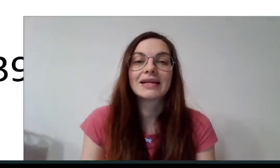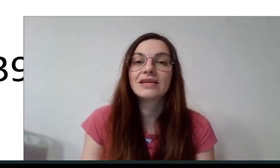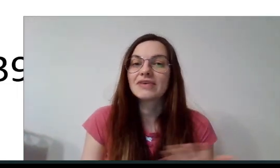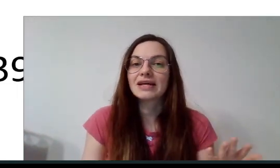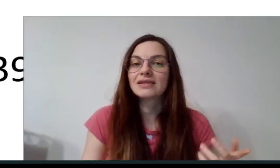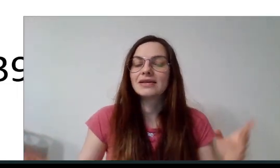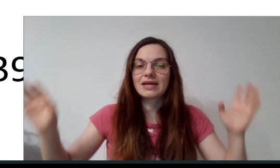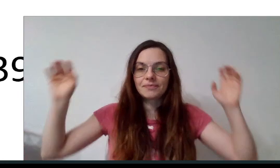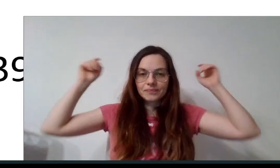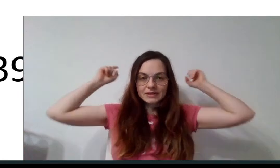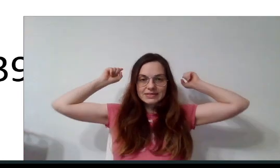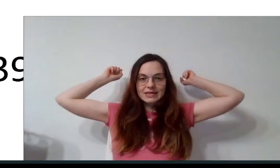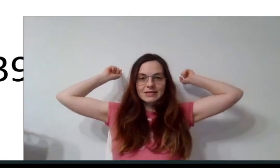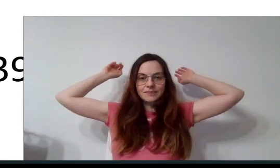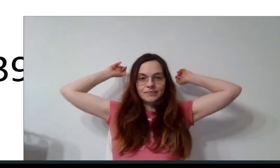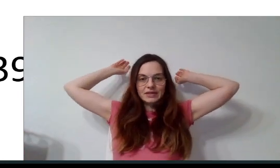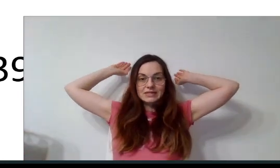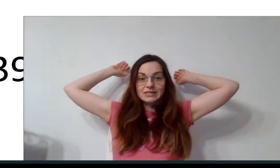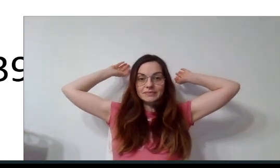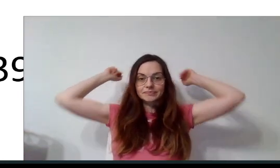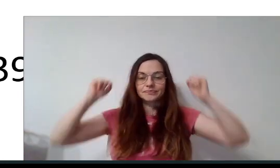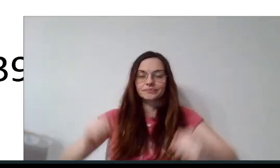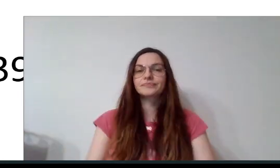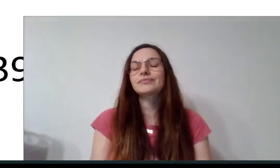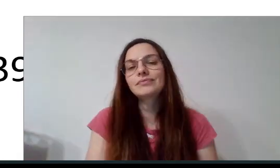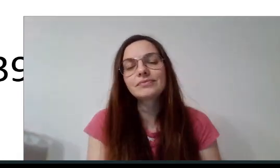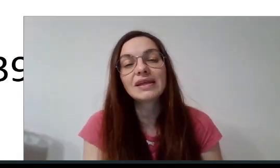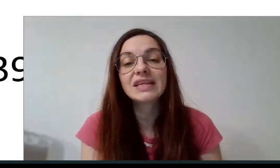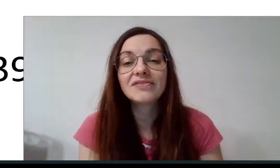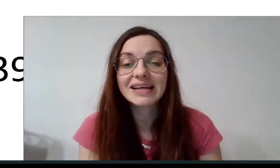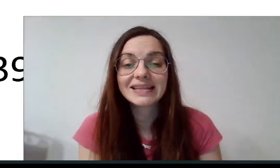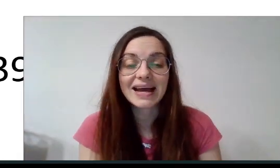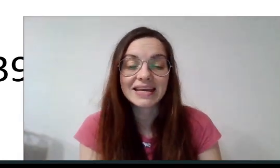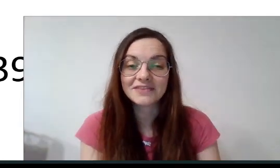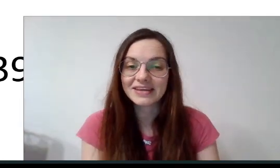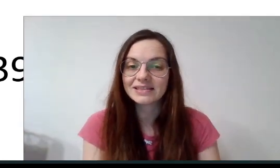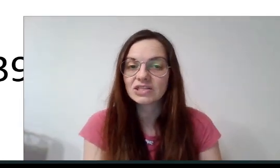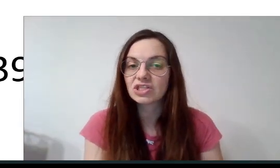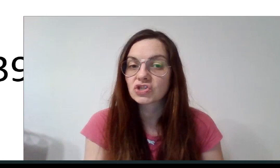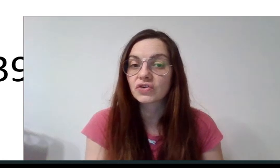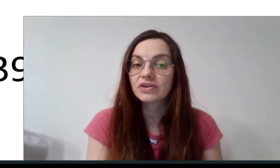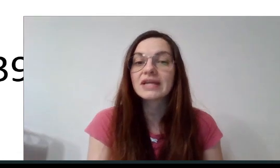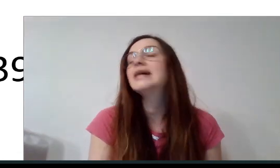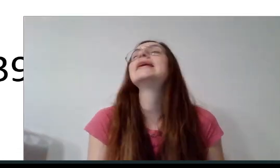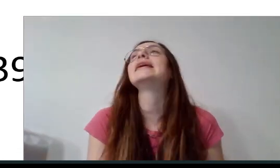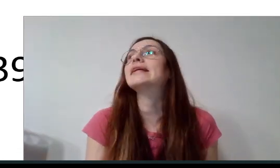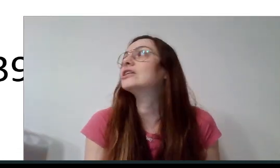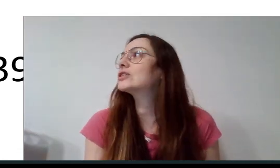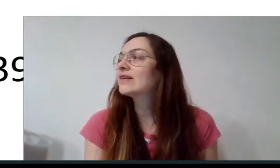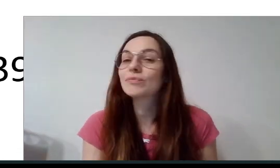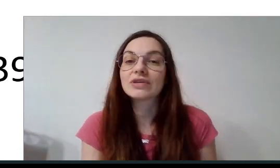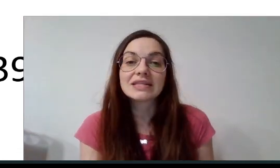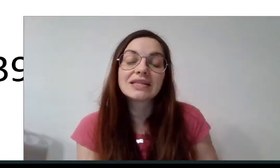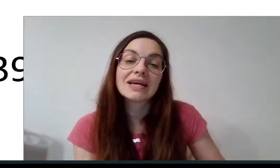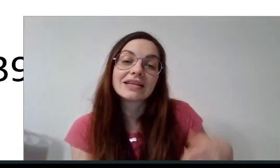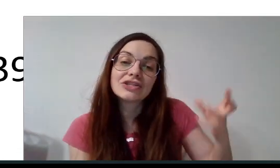Die Wand je zid. Das ist die Wand, eine Wand, znači ženskog roda, i kada nešto stavljamo na